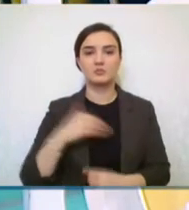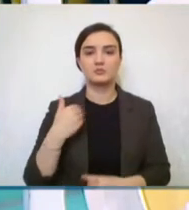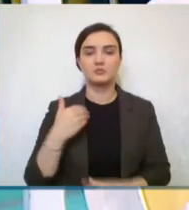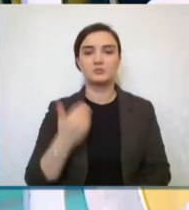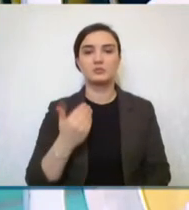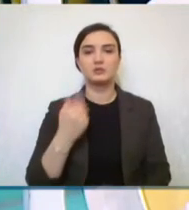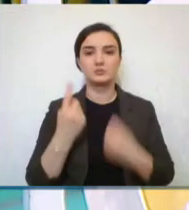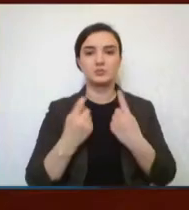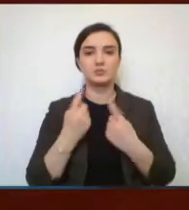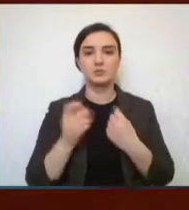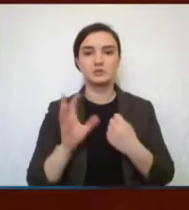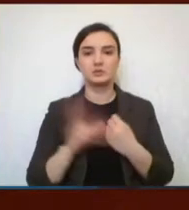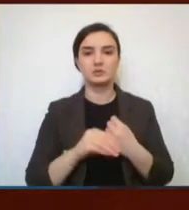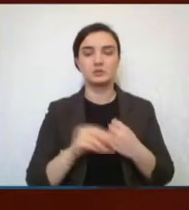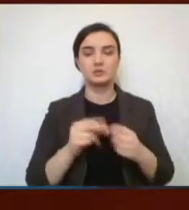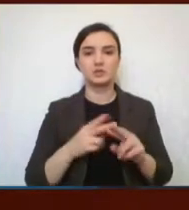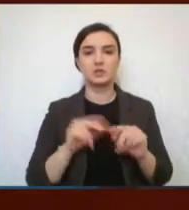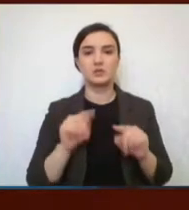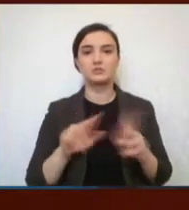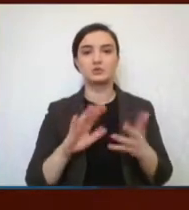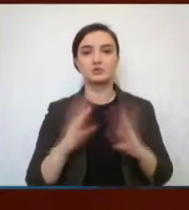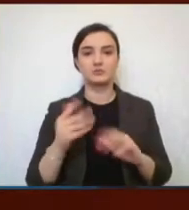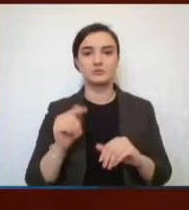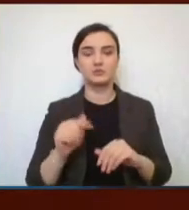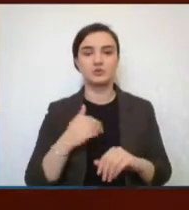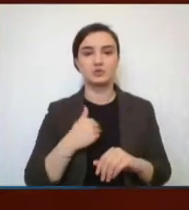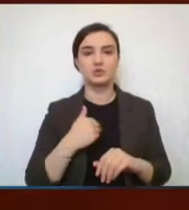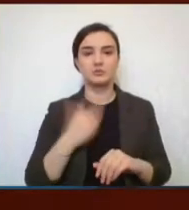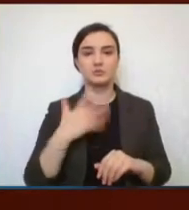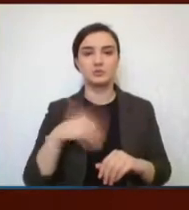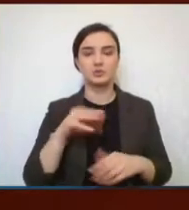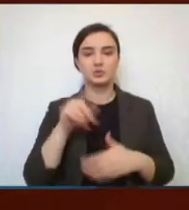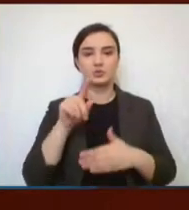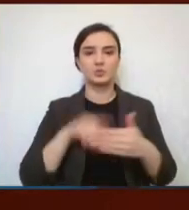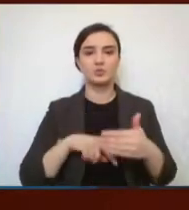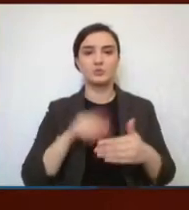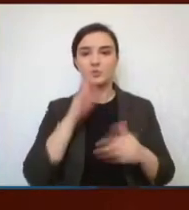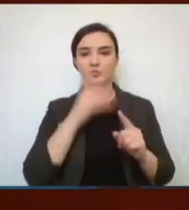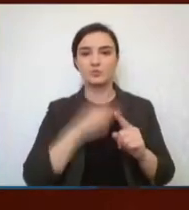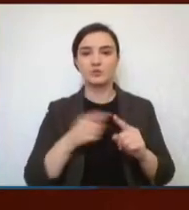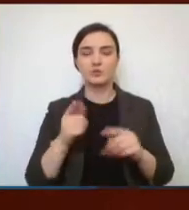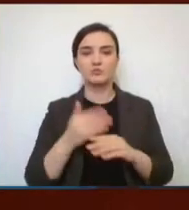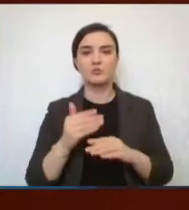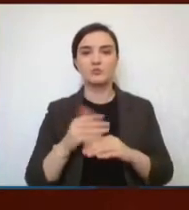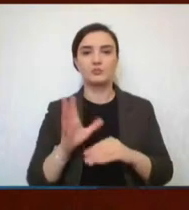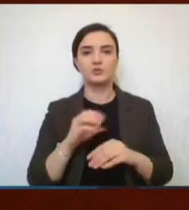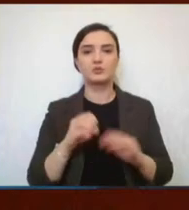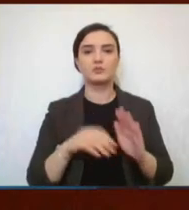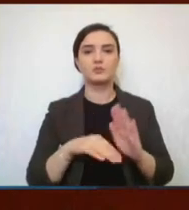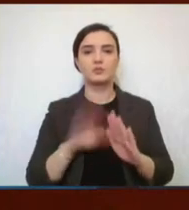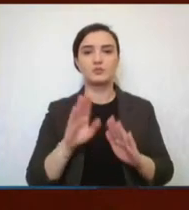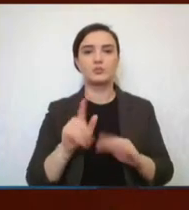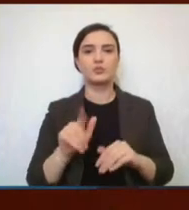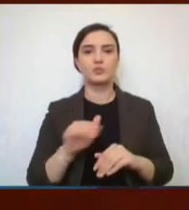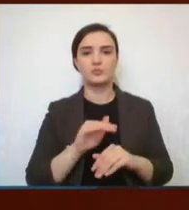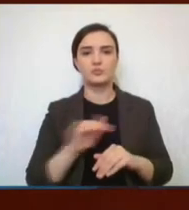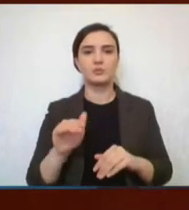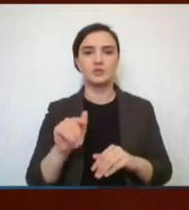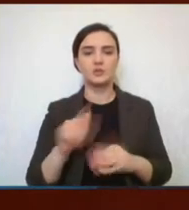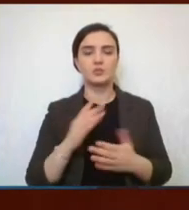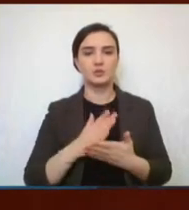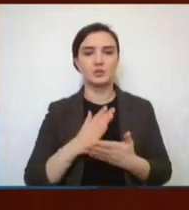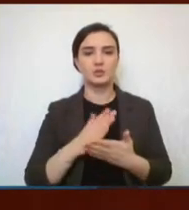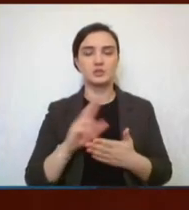ამ შემთხვევაში ჩემი ნდობა დროთა განმავლობაში კიდევ უფრო მტკიცდება და კრიტიკულ